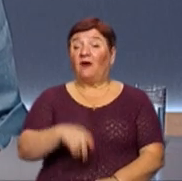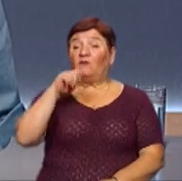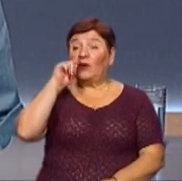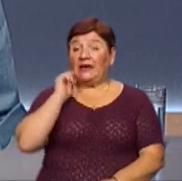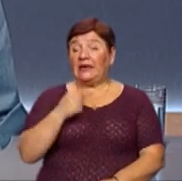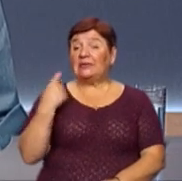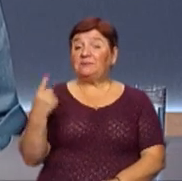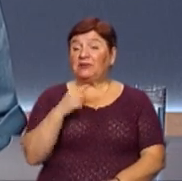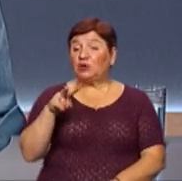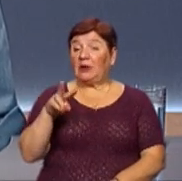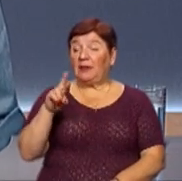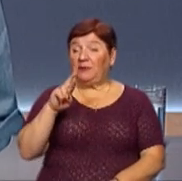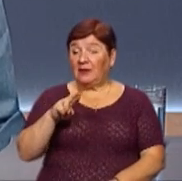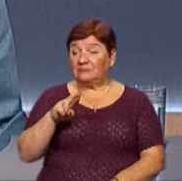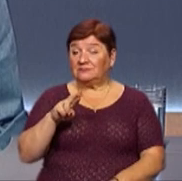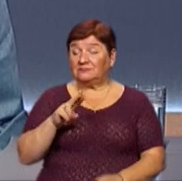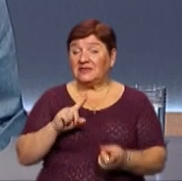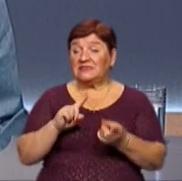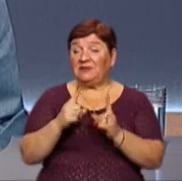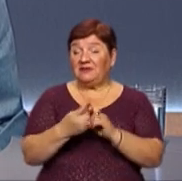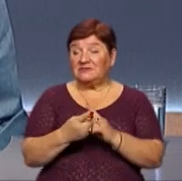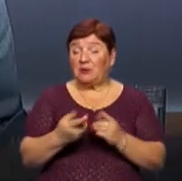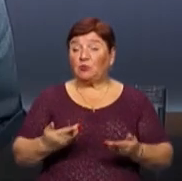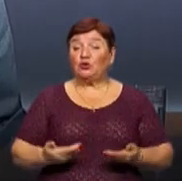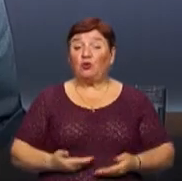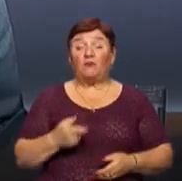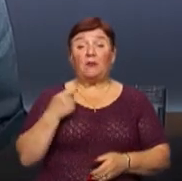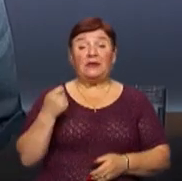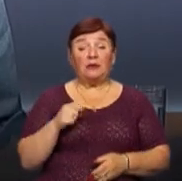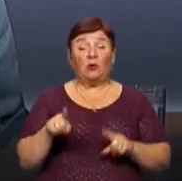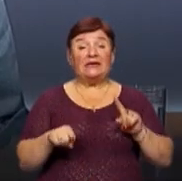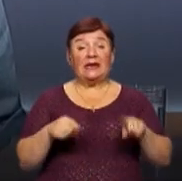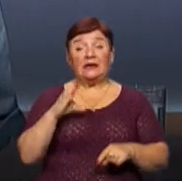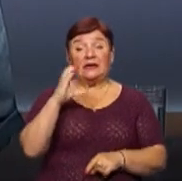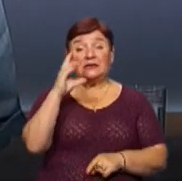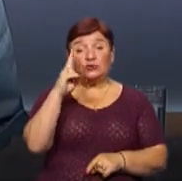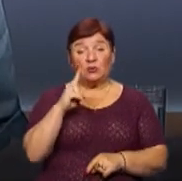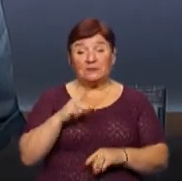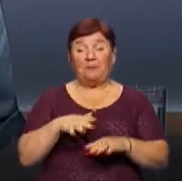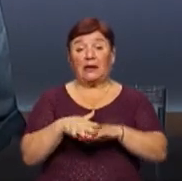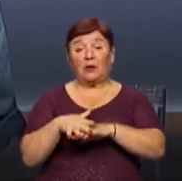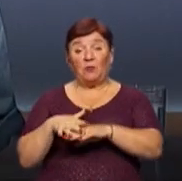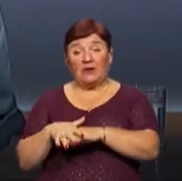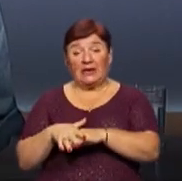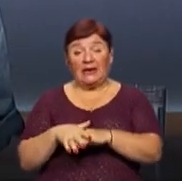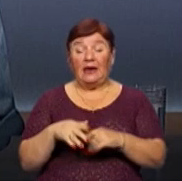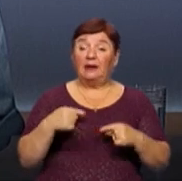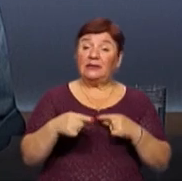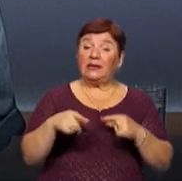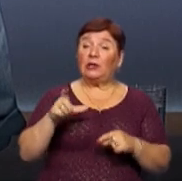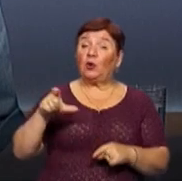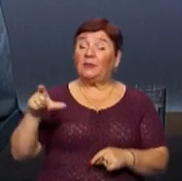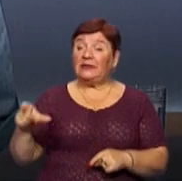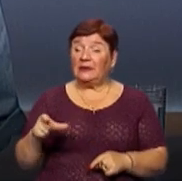В Україні з 1 липня змінився розмір прожиткового мінімуму. Відтак, деякі соціальні виплати перерахували, деякі категорії